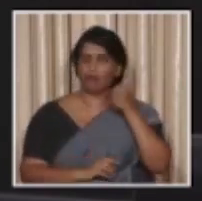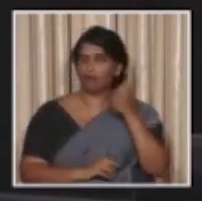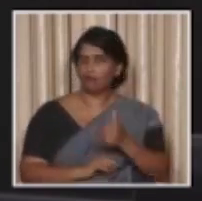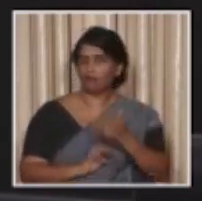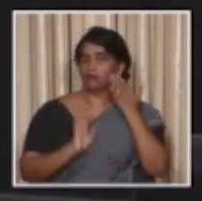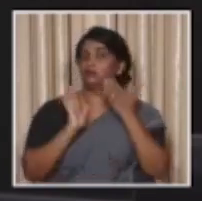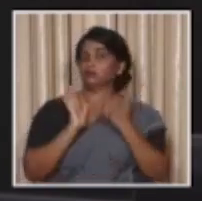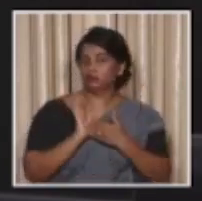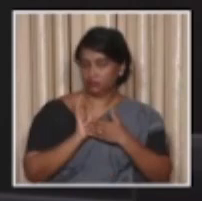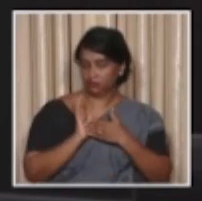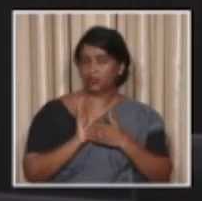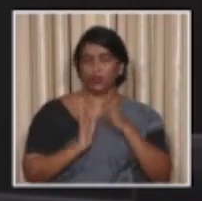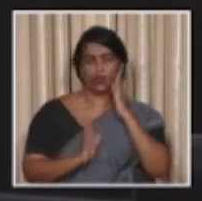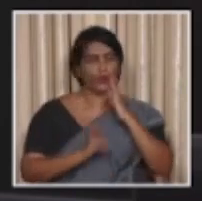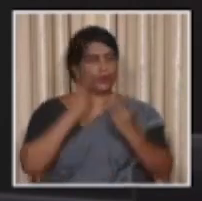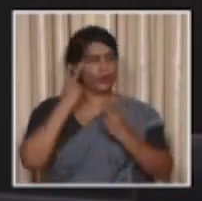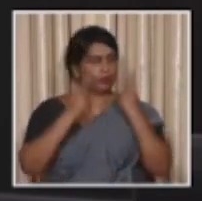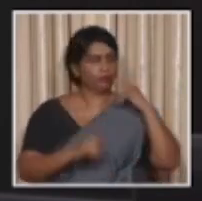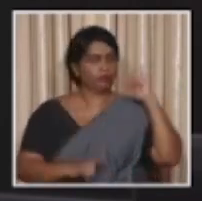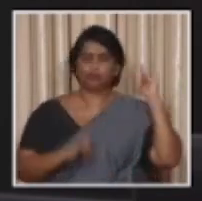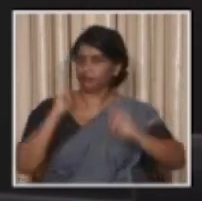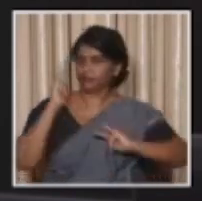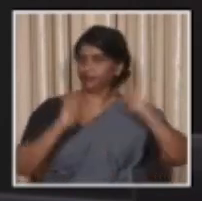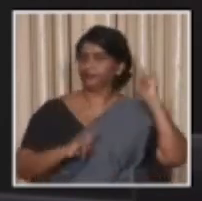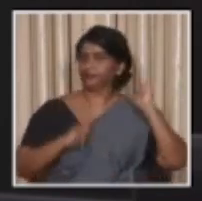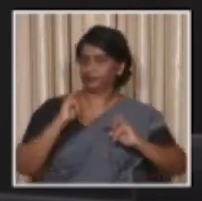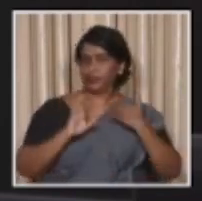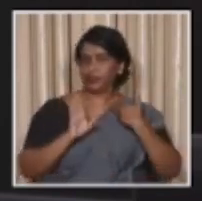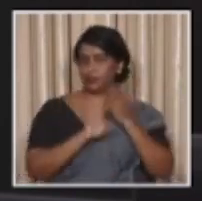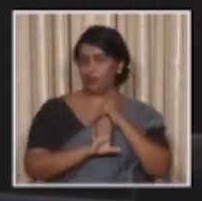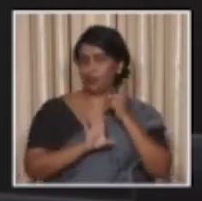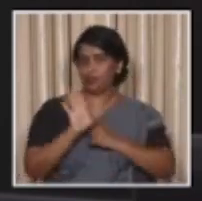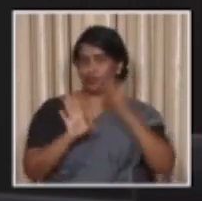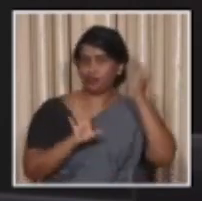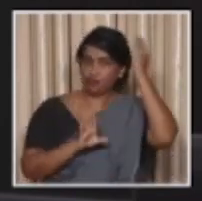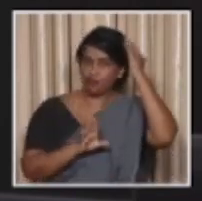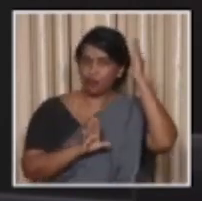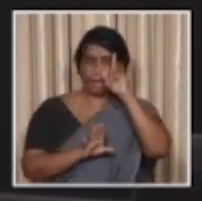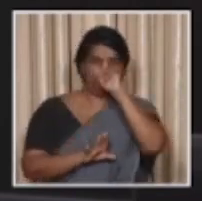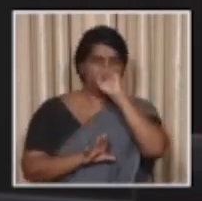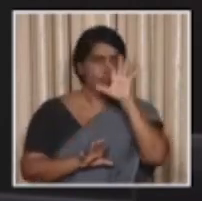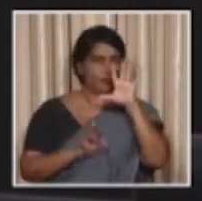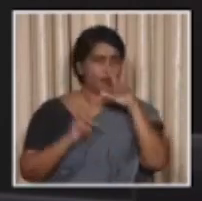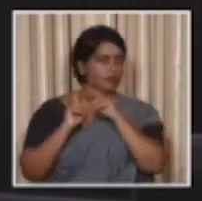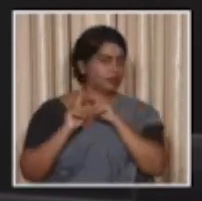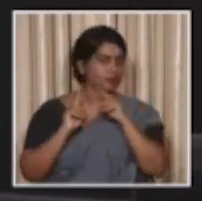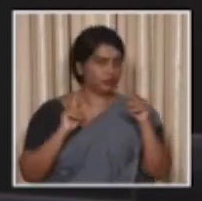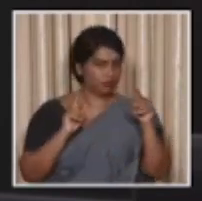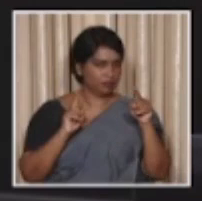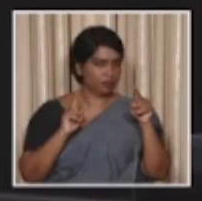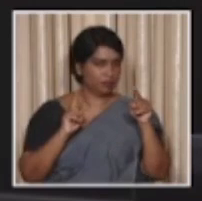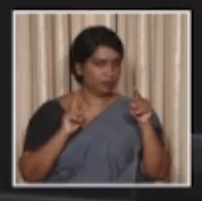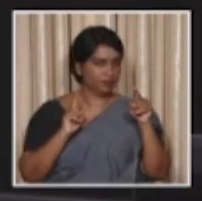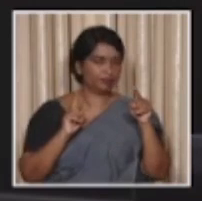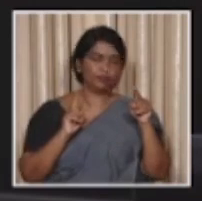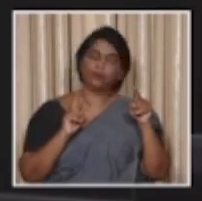පැහැදිලි කරේ. සංචාරකයන්ගේ පැමිණීම පෞගේ අවුරුද්දේ මුල් මාස 5ක කාලය තුළ